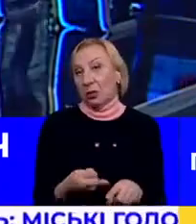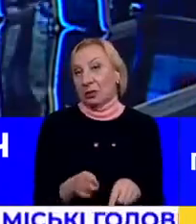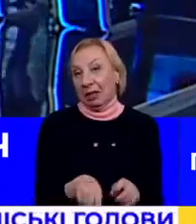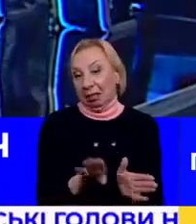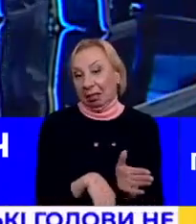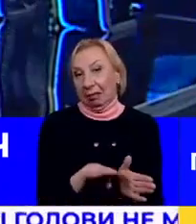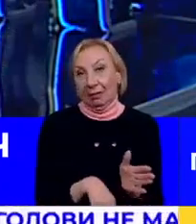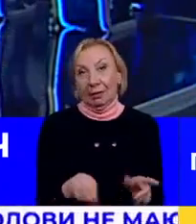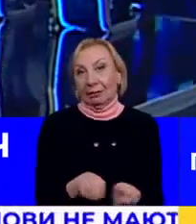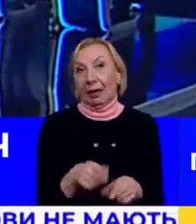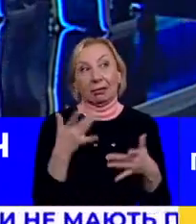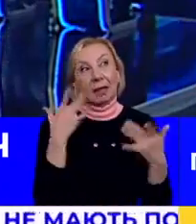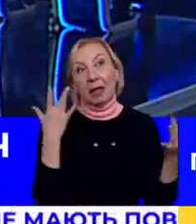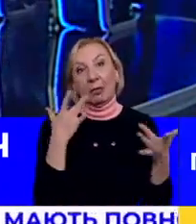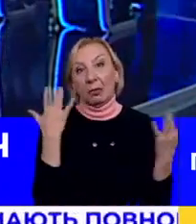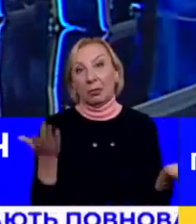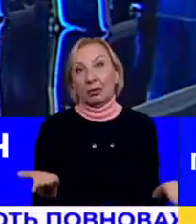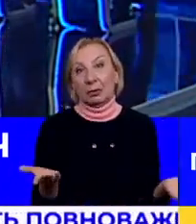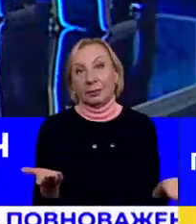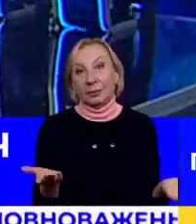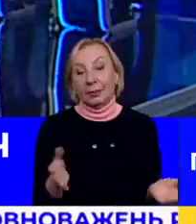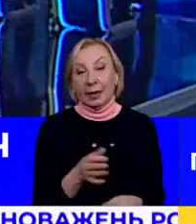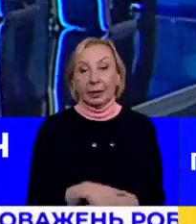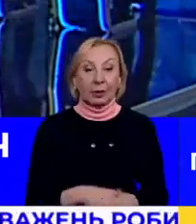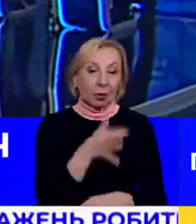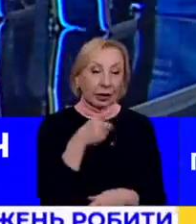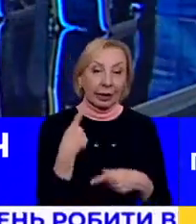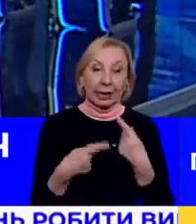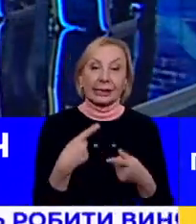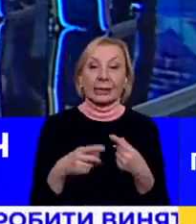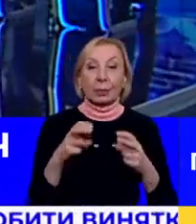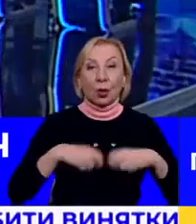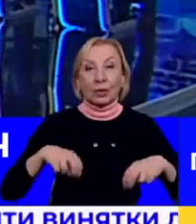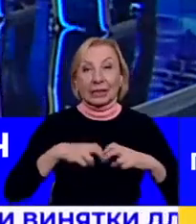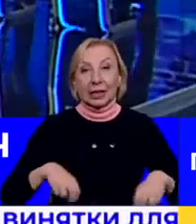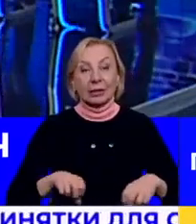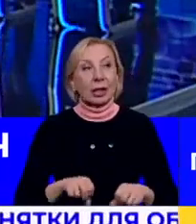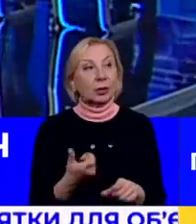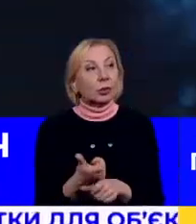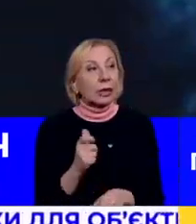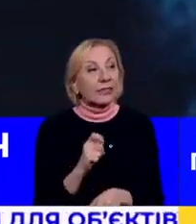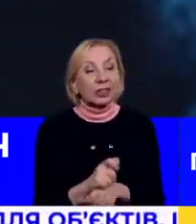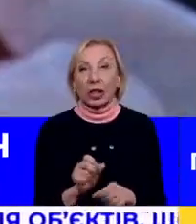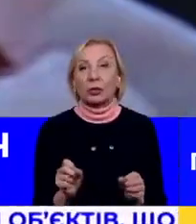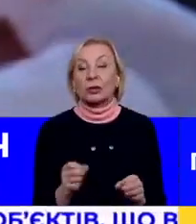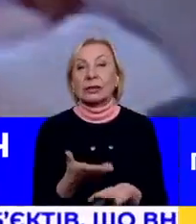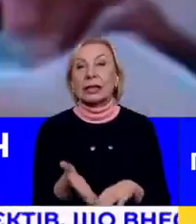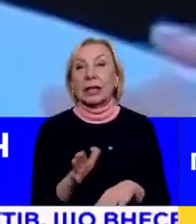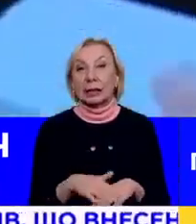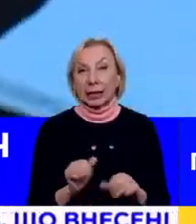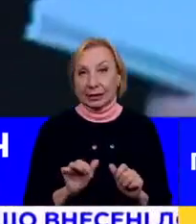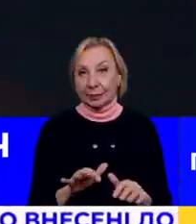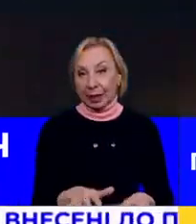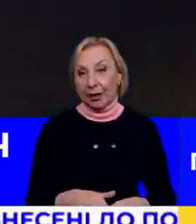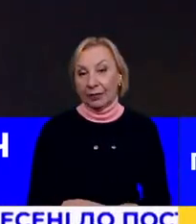коли йдеться про амністію, так? Коли йдеться про розслідування ну, надзвичайно складних справ та злочинів,